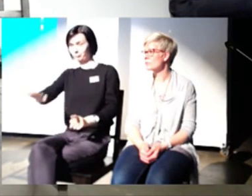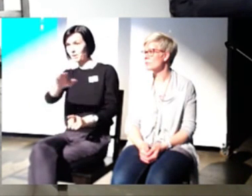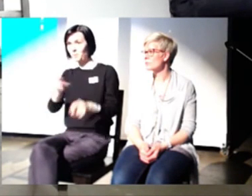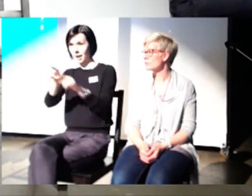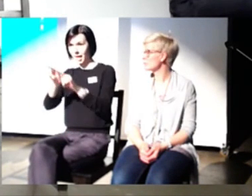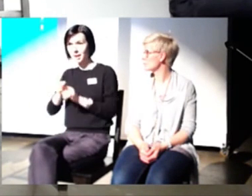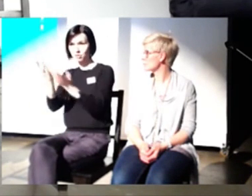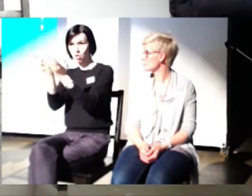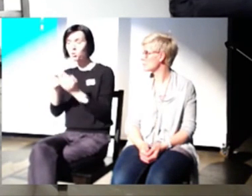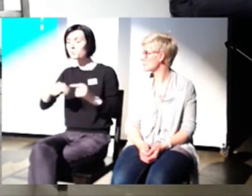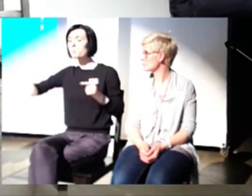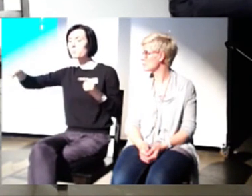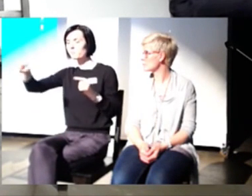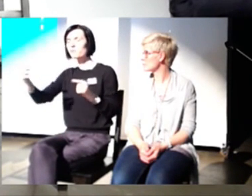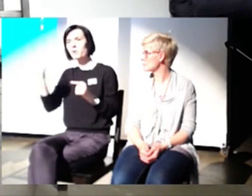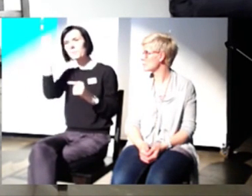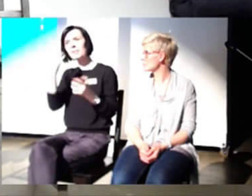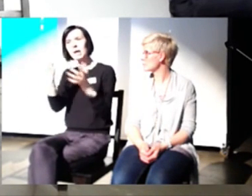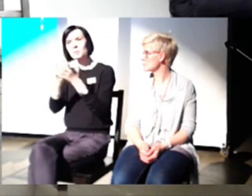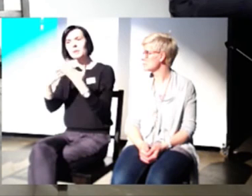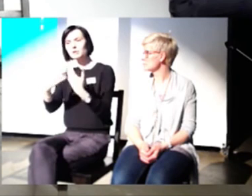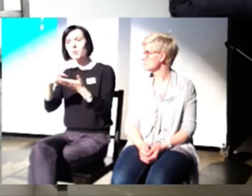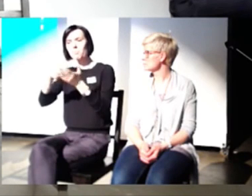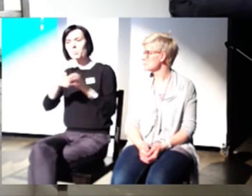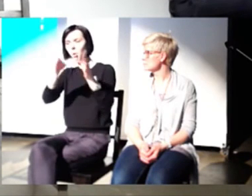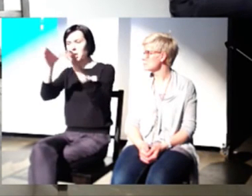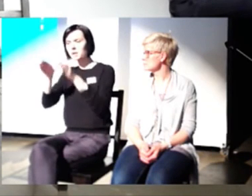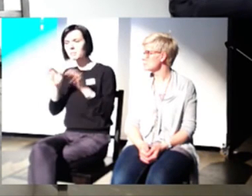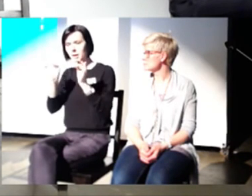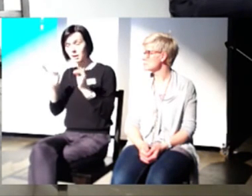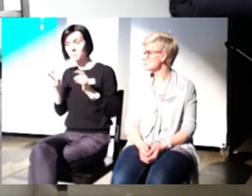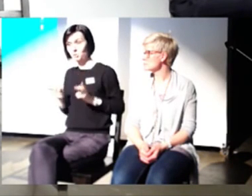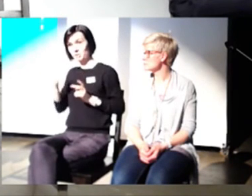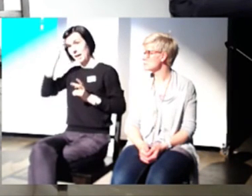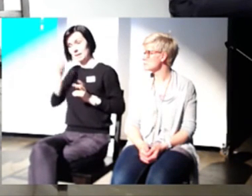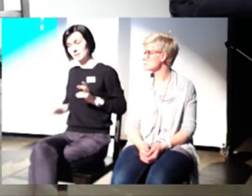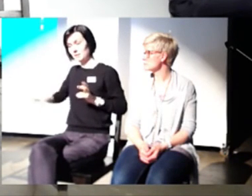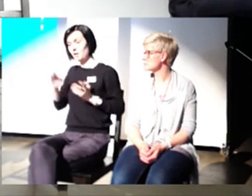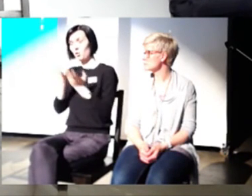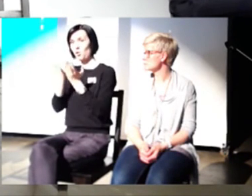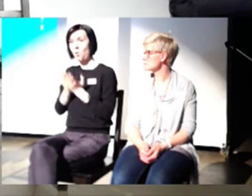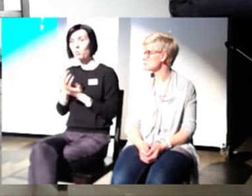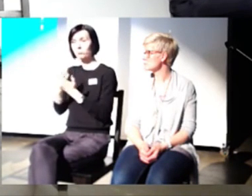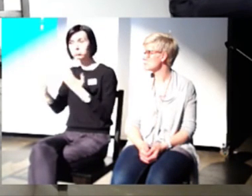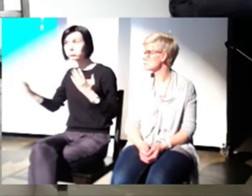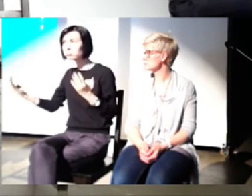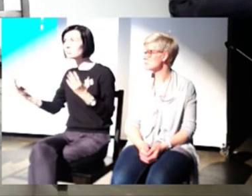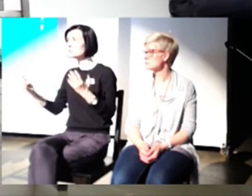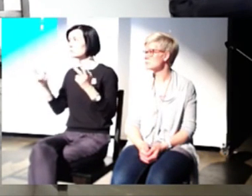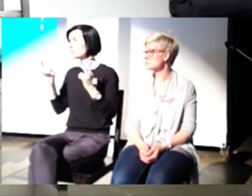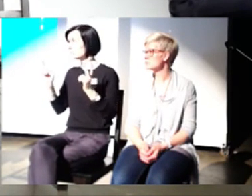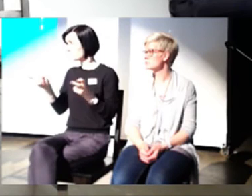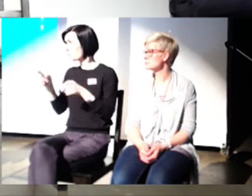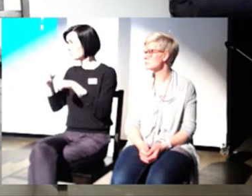yhteisöprojektiksia voi miettiä ja näin. Tietysti täällä Helsingissäkin on monta koulua ja myöskin siellä päin Saaren